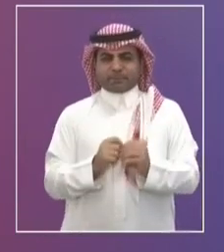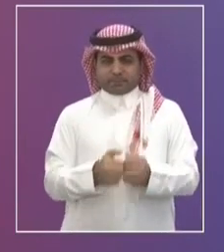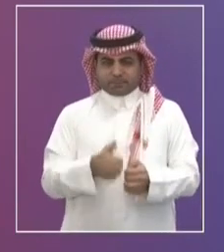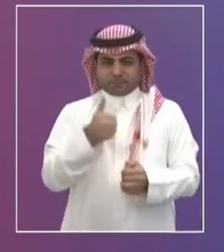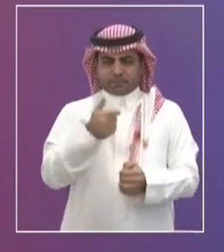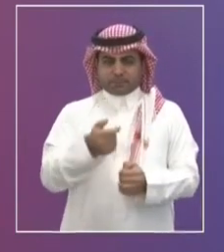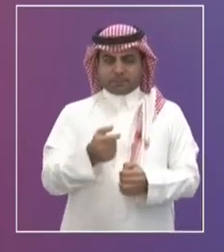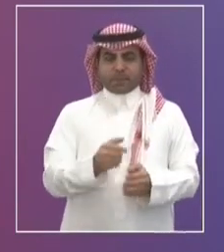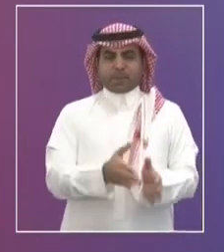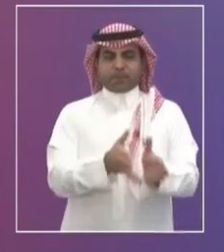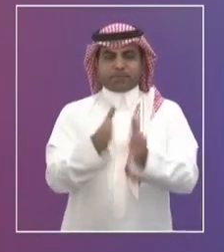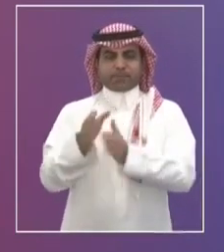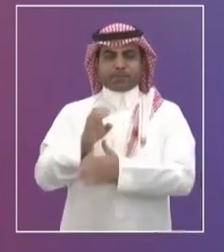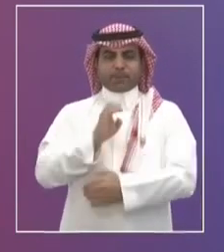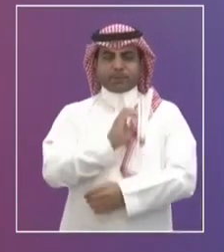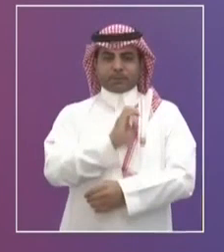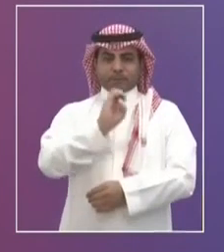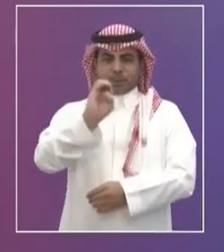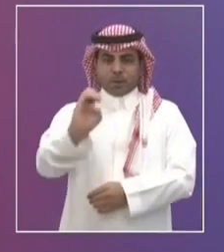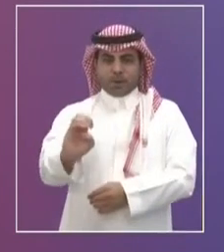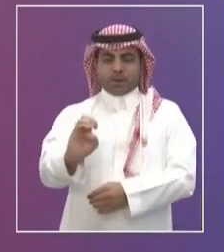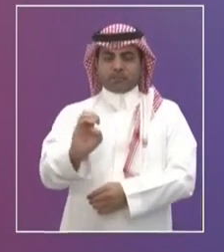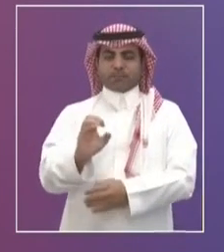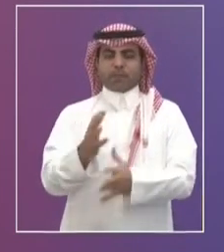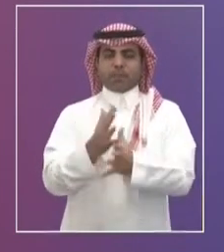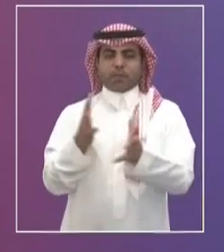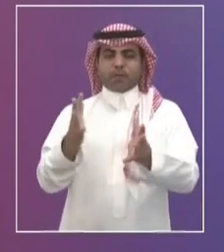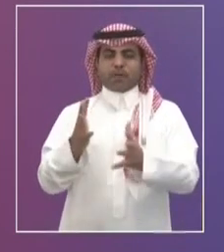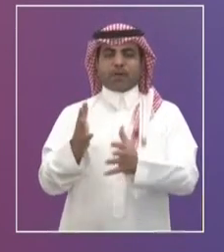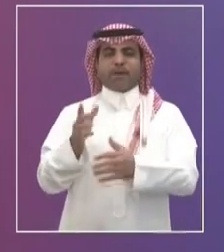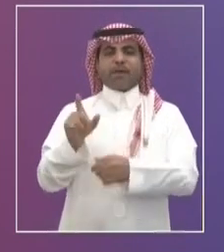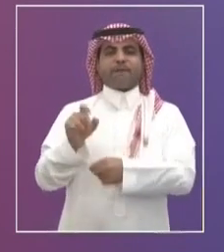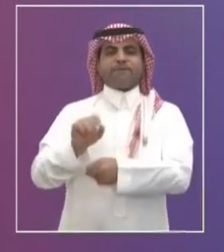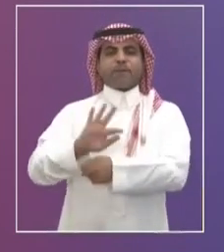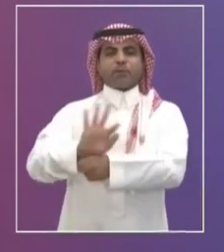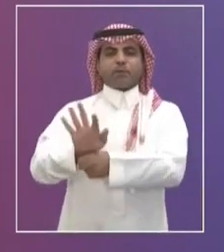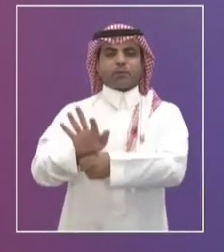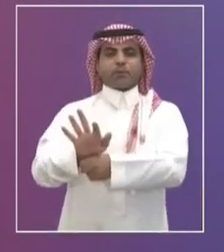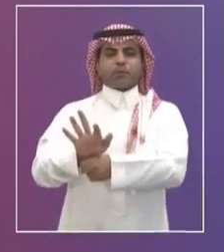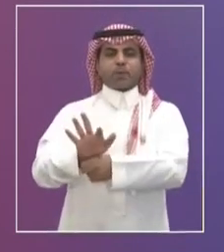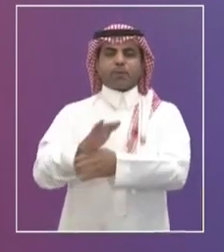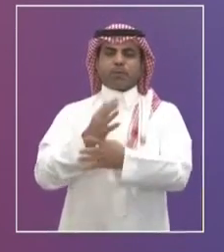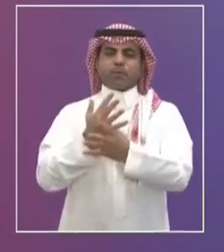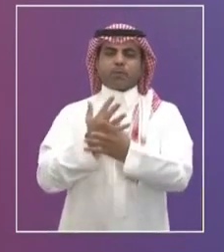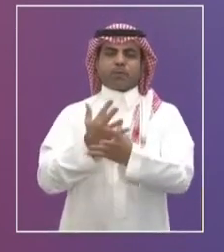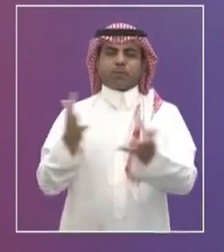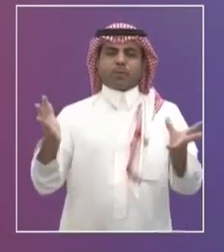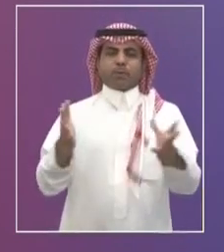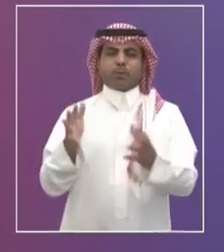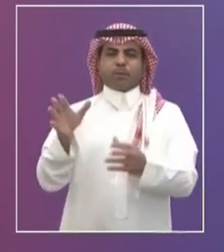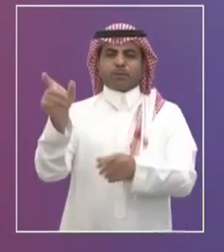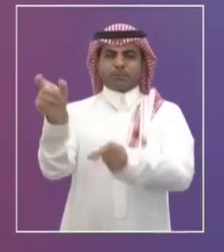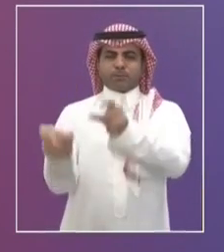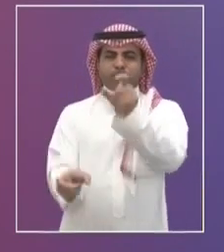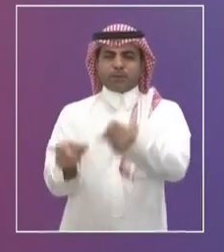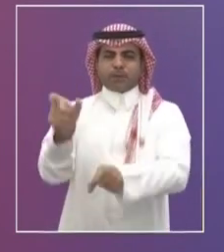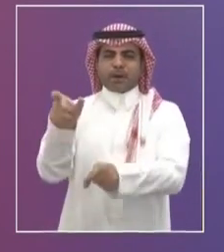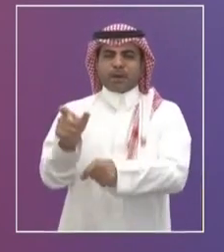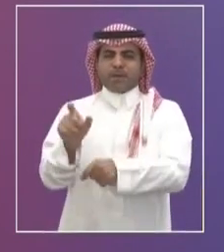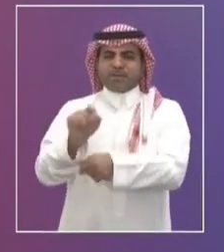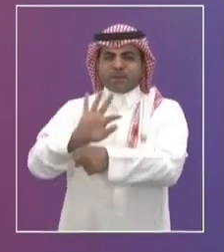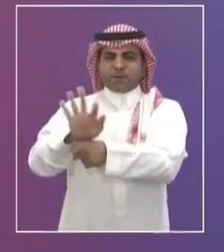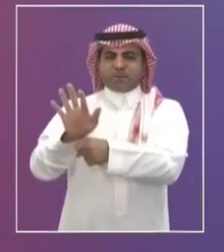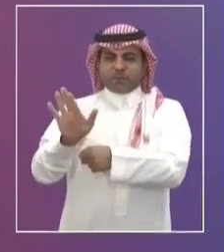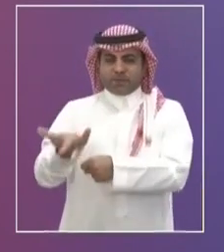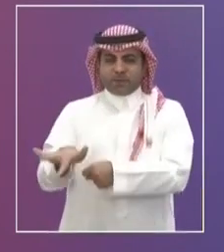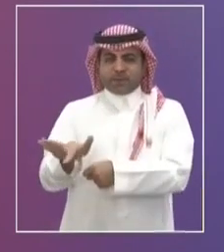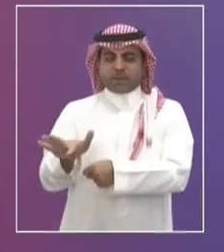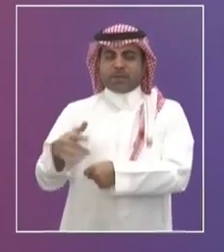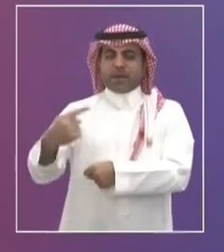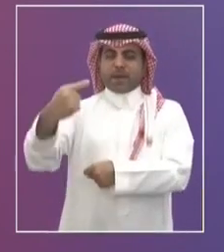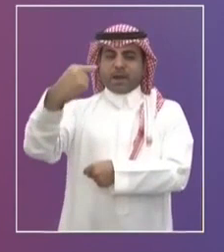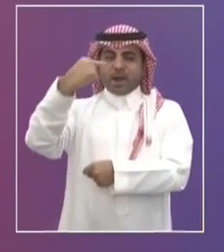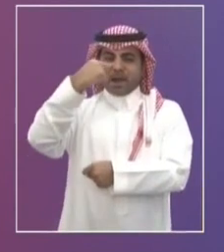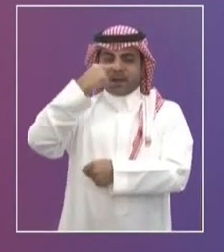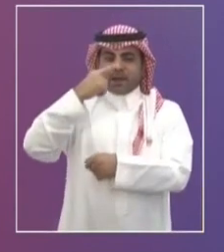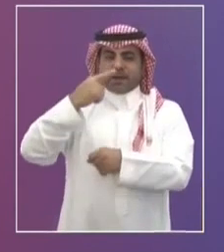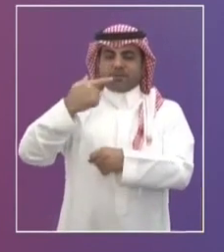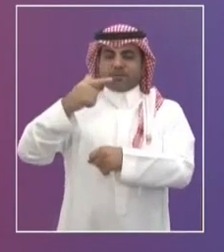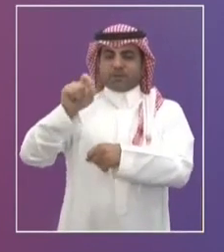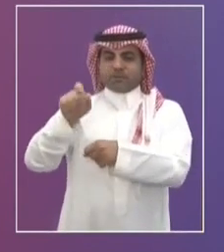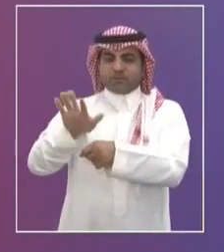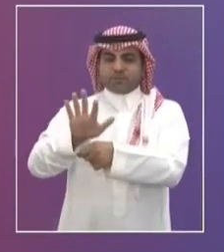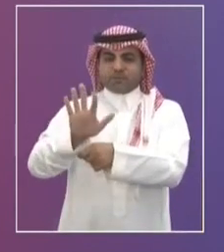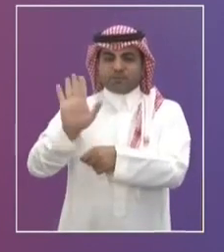من يصابوا بهذا الفيروس وتستلزم حالتهم الصحية تلقي الرعاية الطبية اللازمة في المنشآت